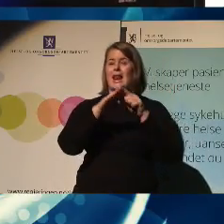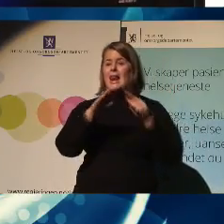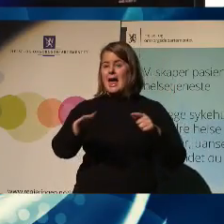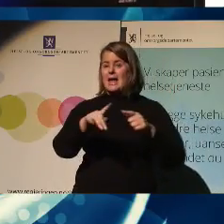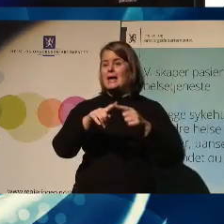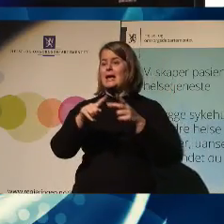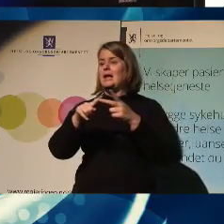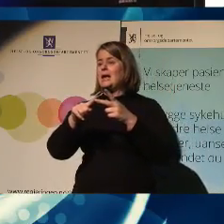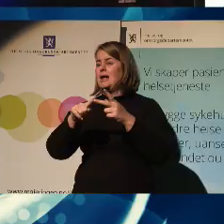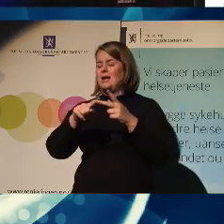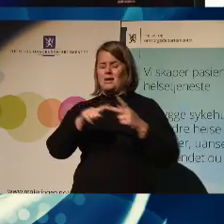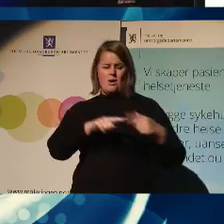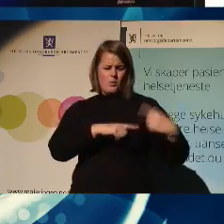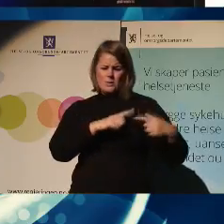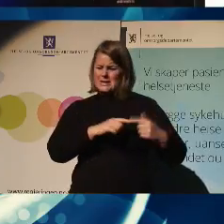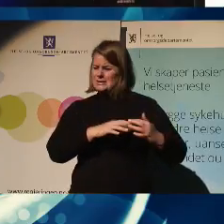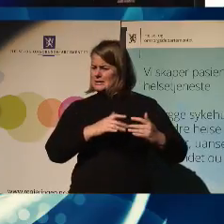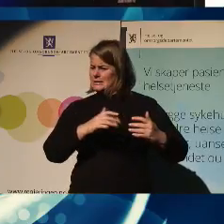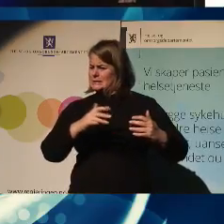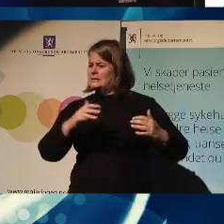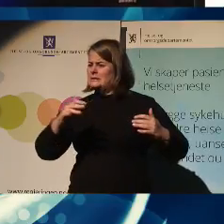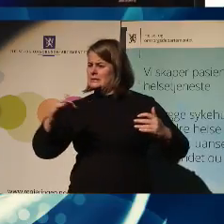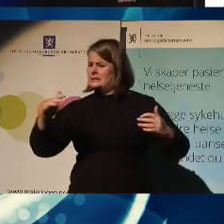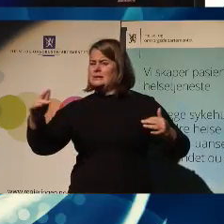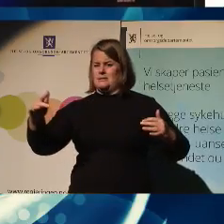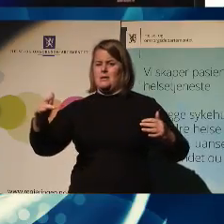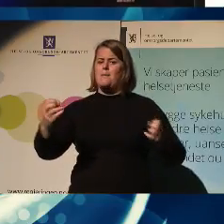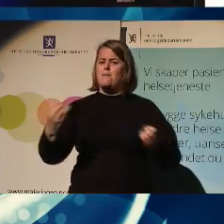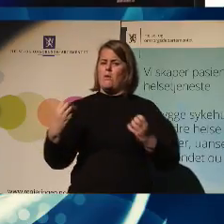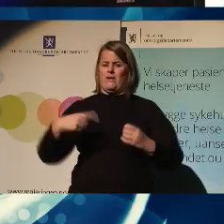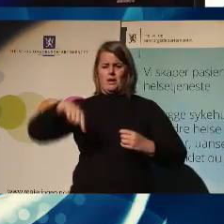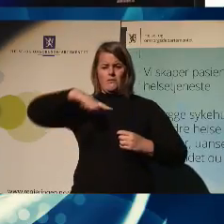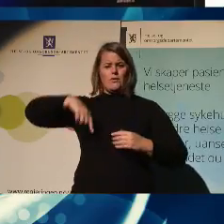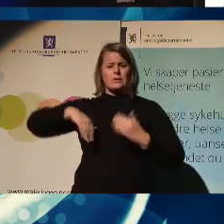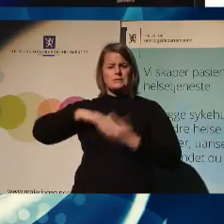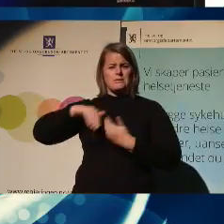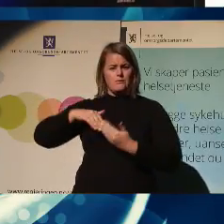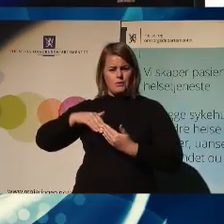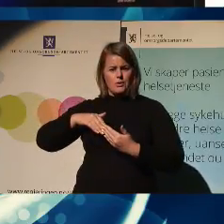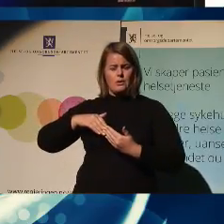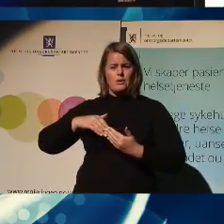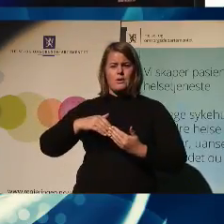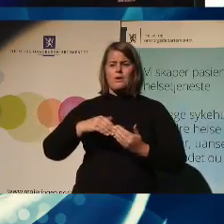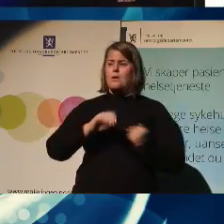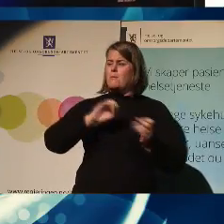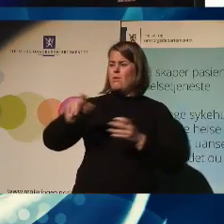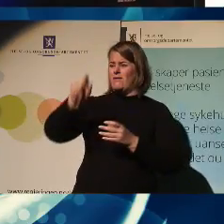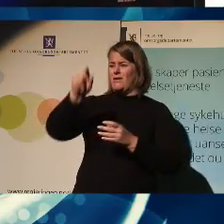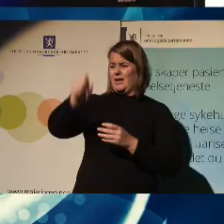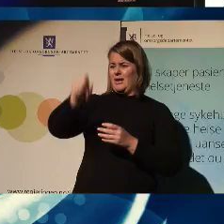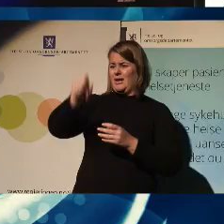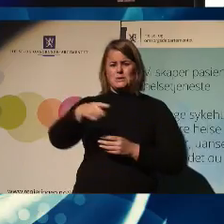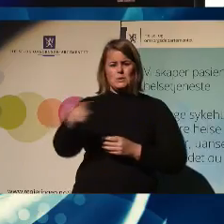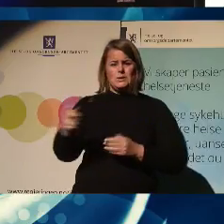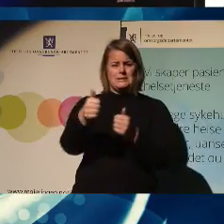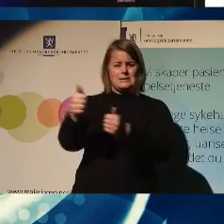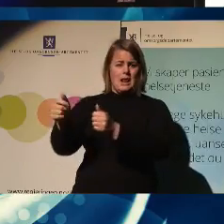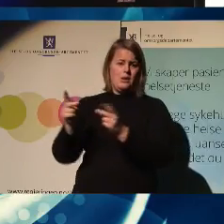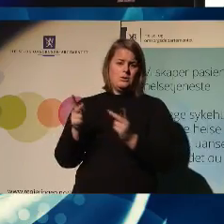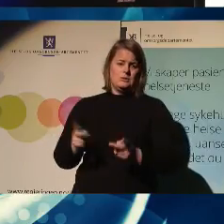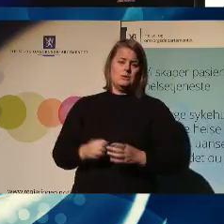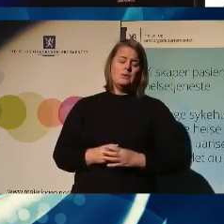og hele denne prosessen, så gjør det noe med oss som samfunn, og det gjør noen ting med de som i køen.